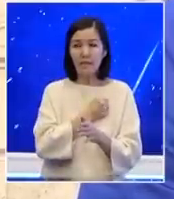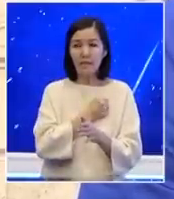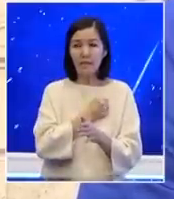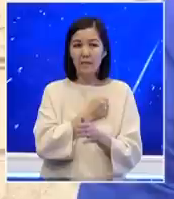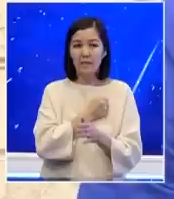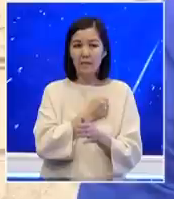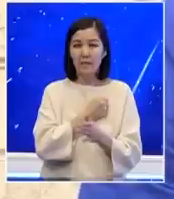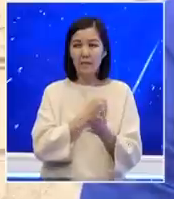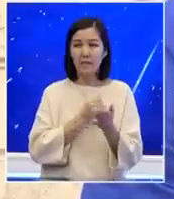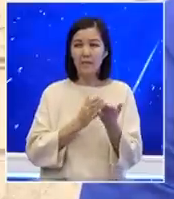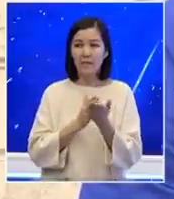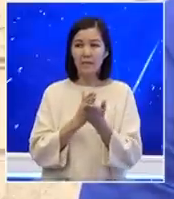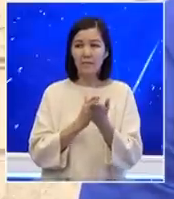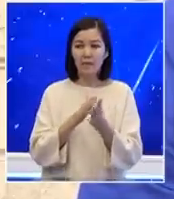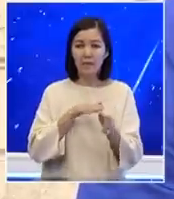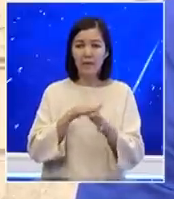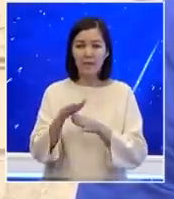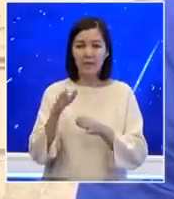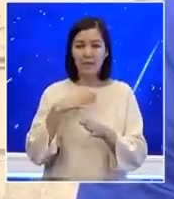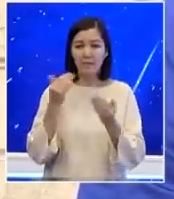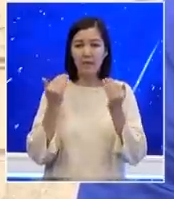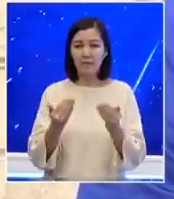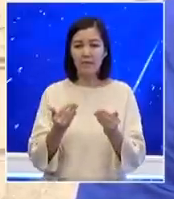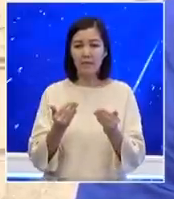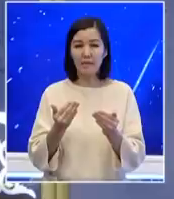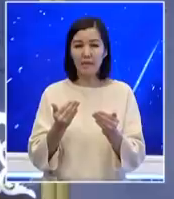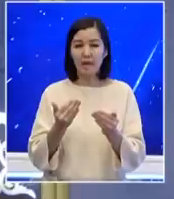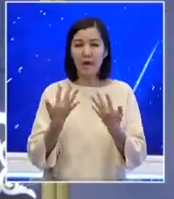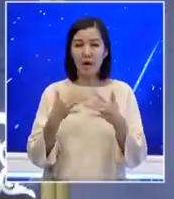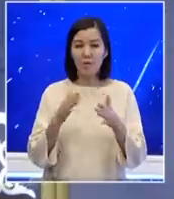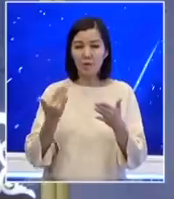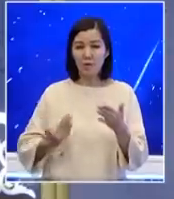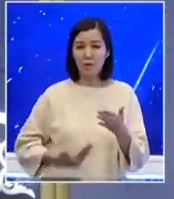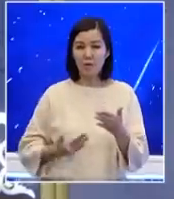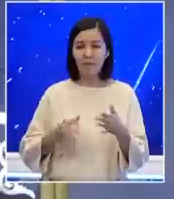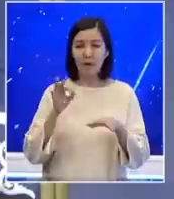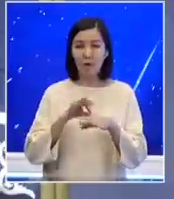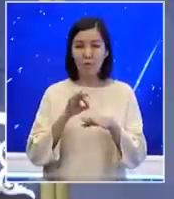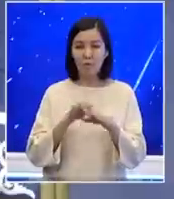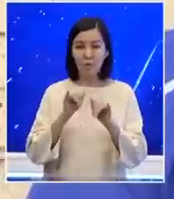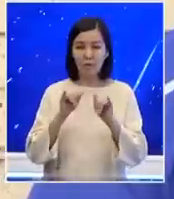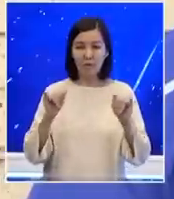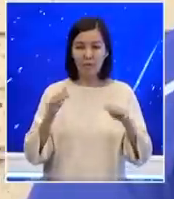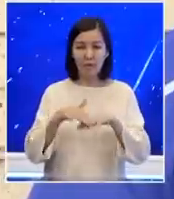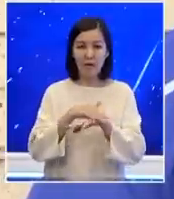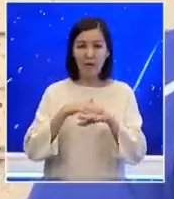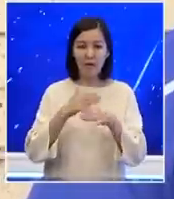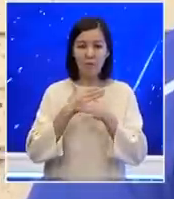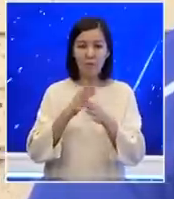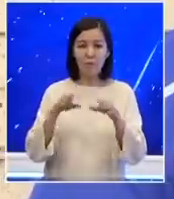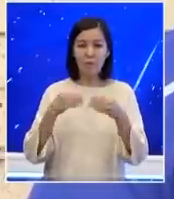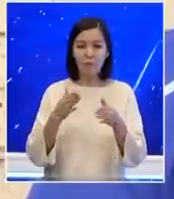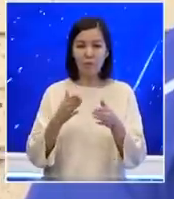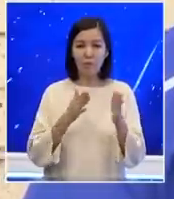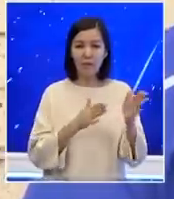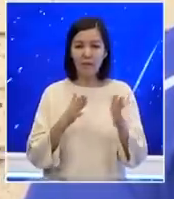әскери жұмысты атқарып болдым. Қазір таңда Құмаралы ауылында тұрамын. Осында індеттер ашқан кезде халыққа көмек көрсету үшін, халықтың тәртібін